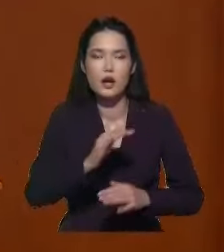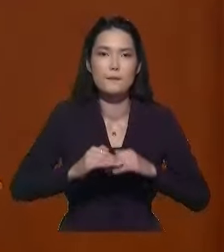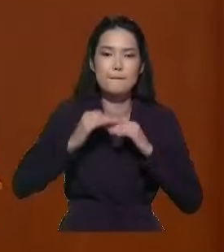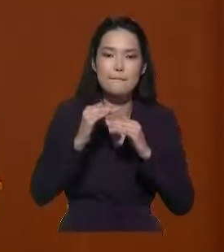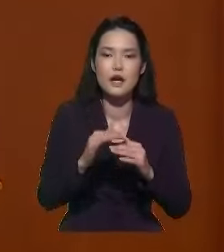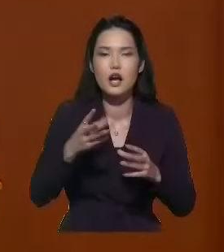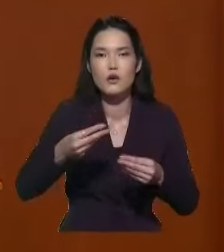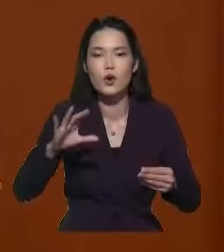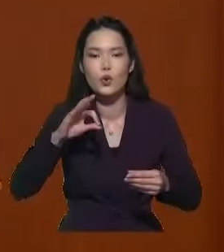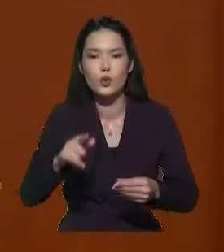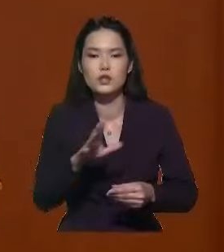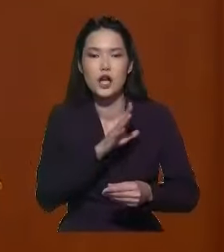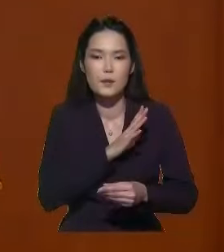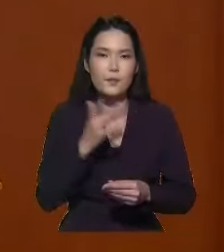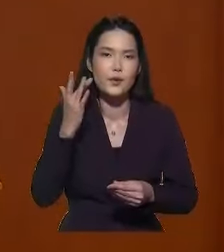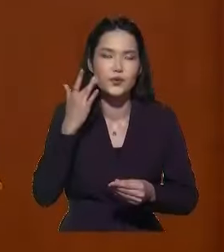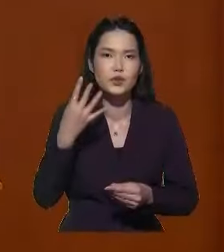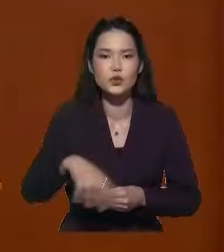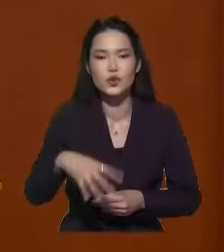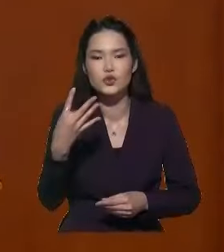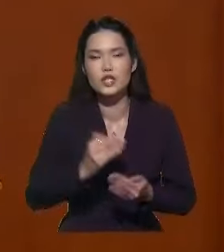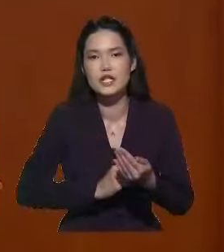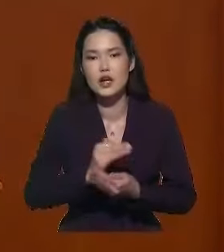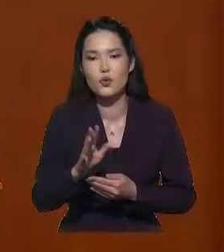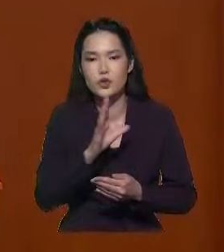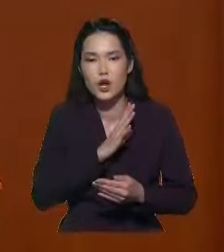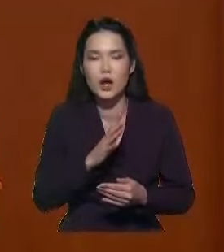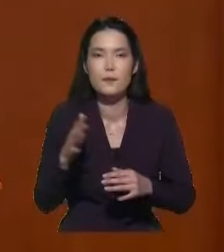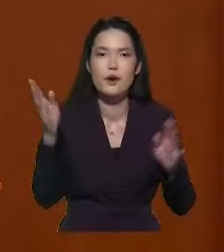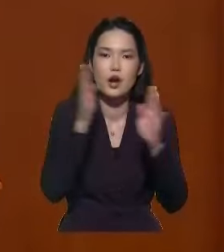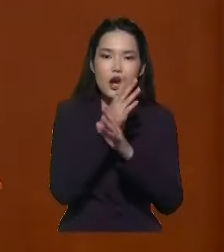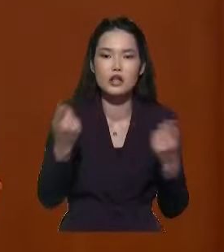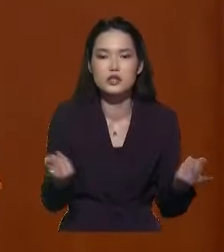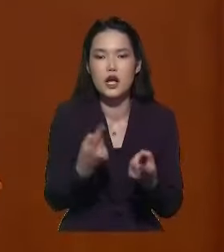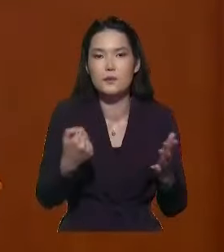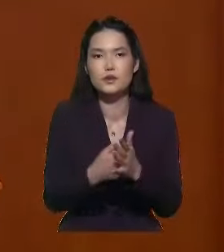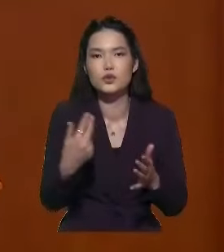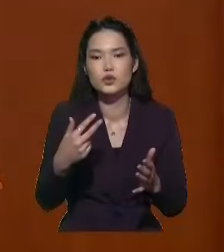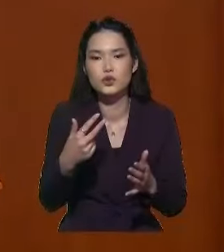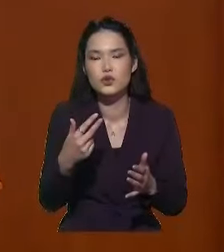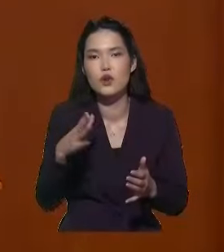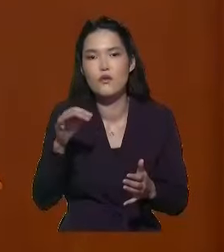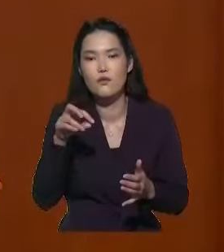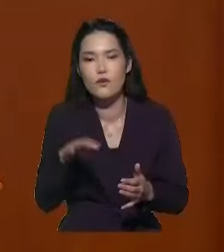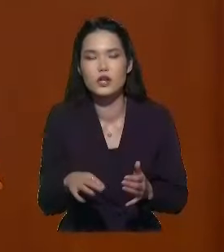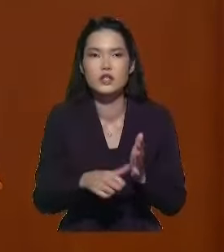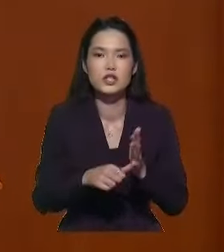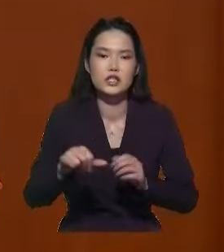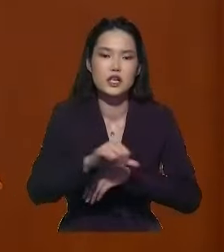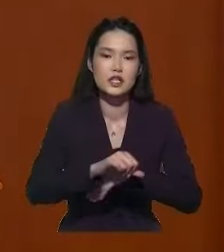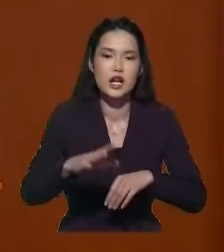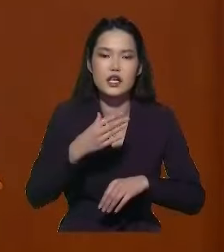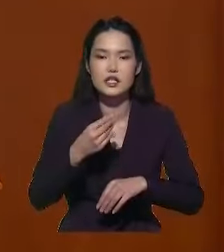июля температура в отдельные дни достигала 44 градусов и способствовала возникновению более 300 пожаров, преимущественно на территории Семей